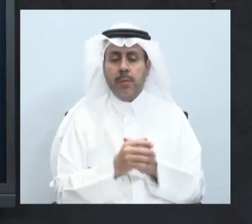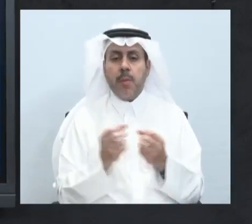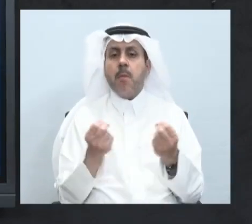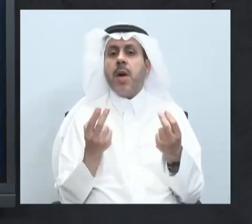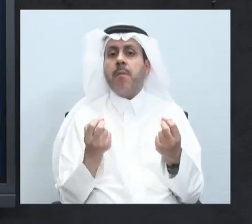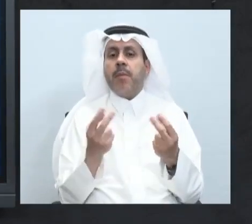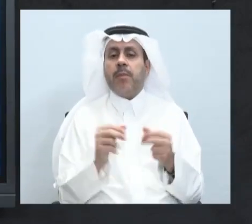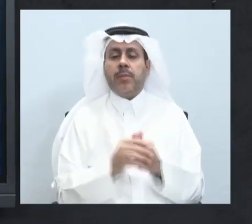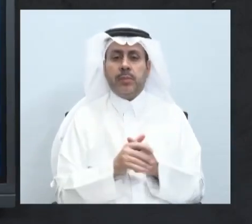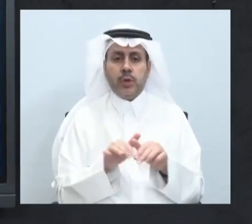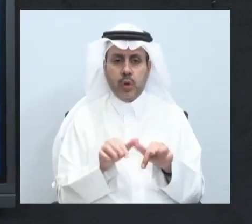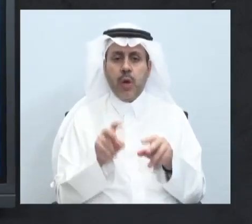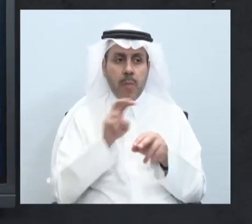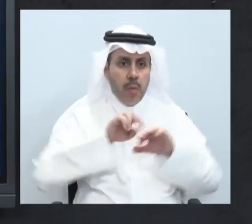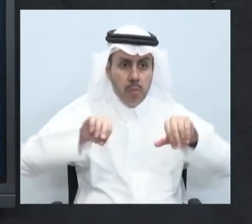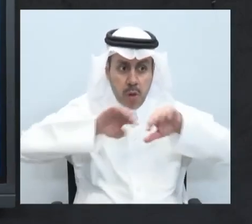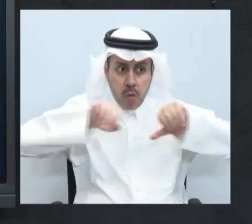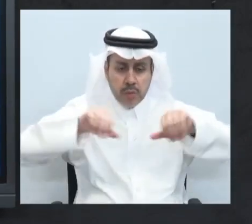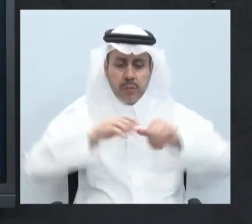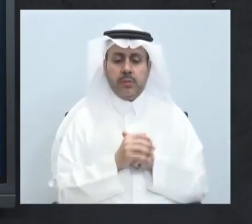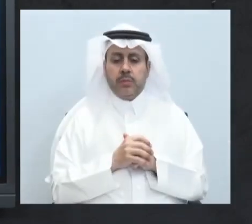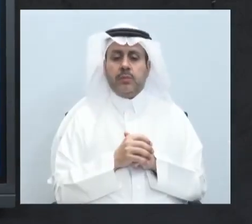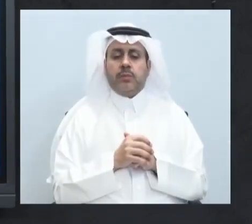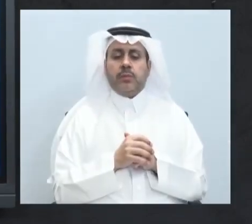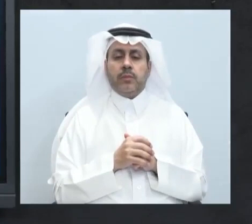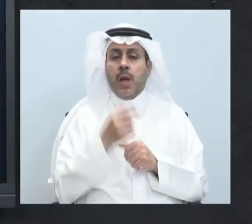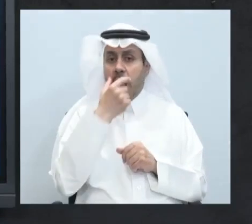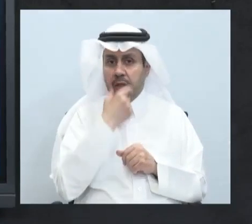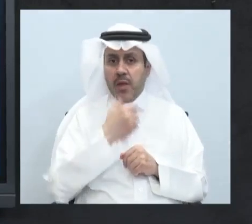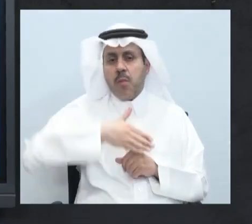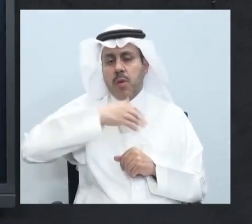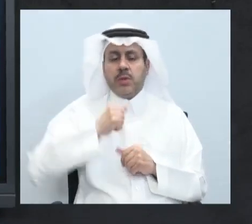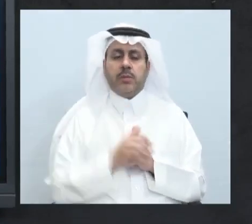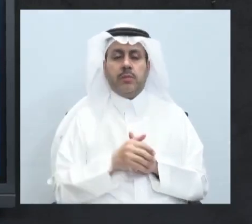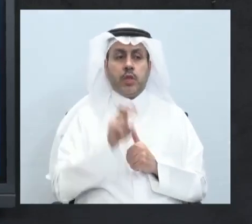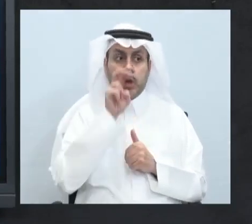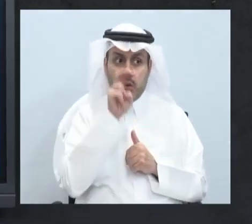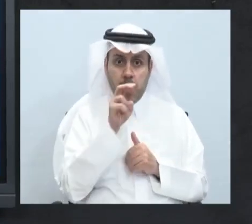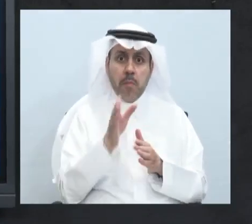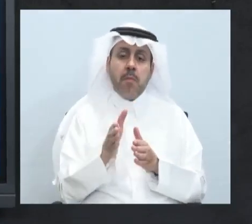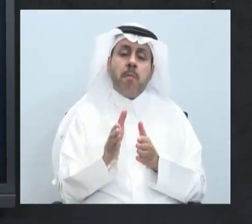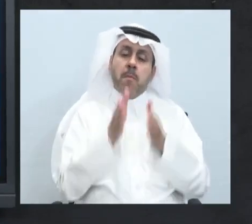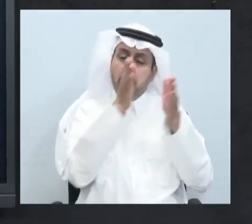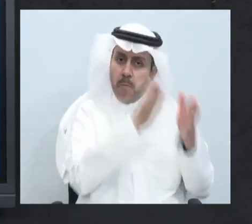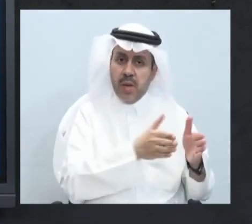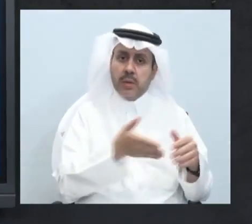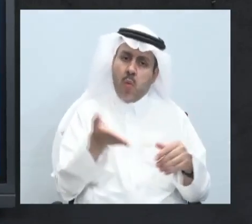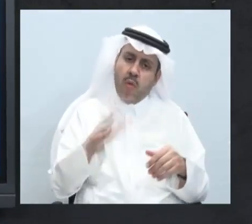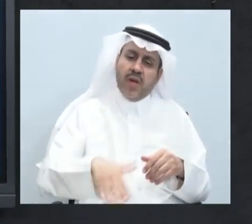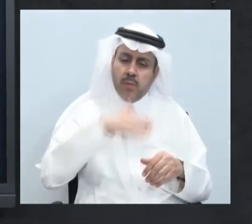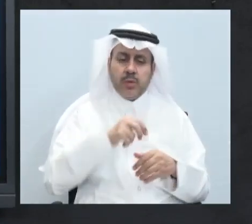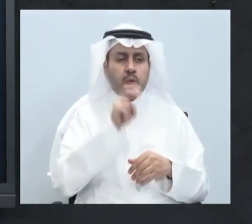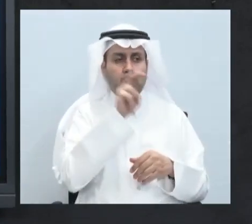الفتن وباب قول النبي صلى الله عليه وسلم سترون من بع امورا تنكرونها هناك احاديث عن النبي صلى الله عليه وسلم